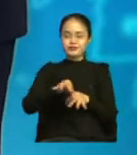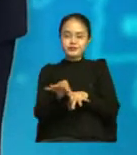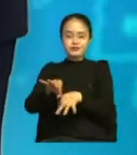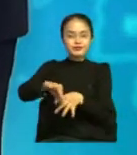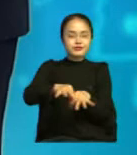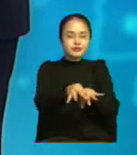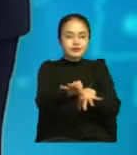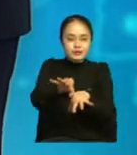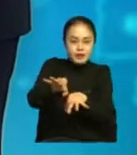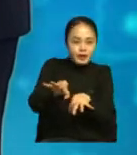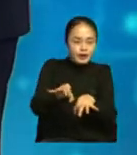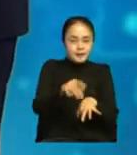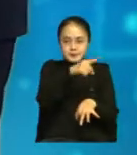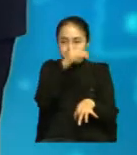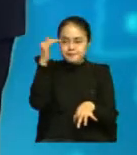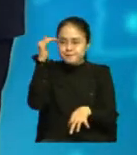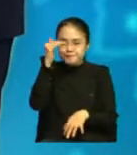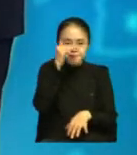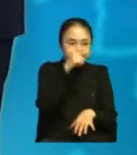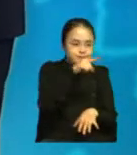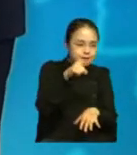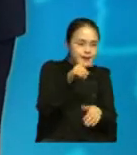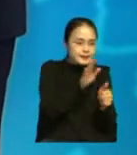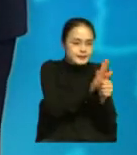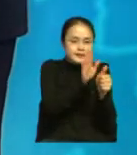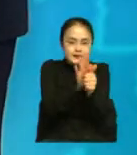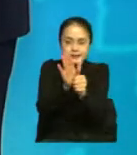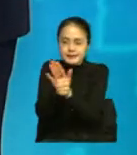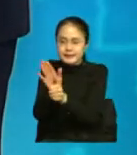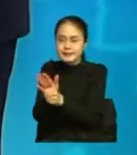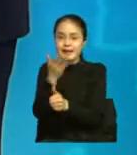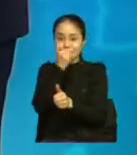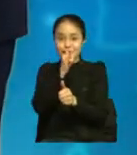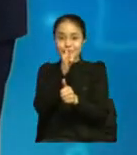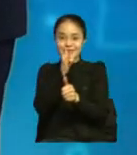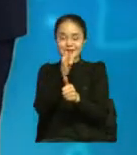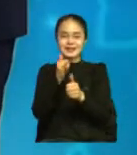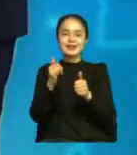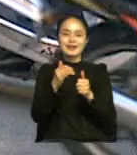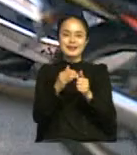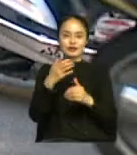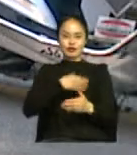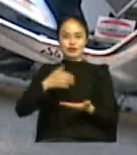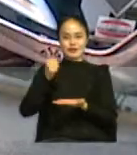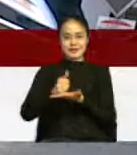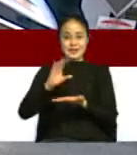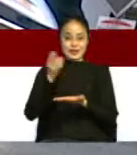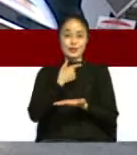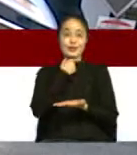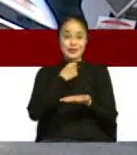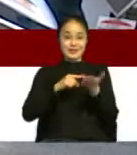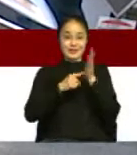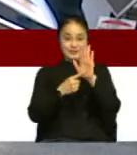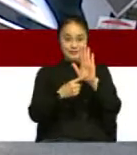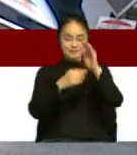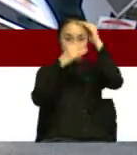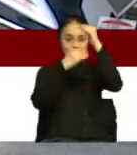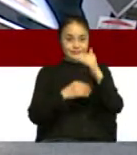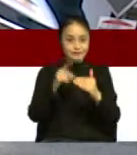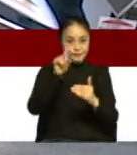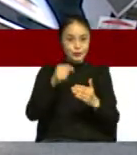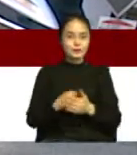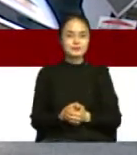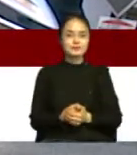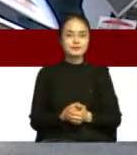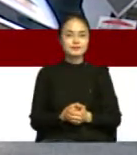경험을 바탕으로 종로를 누비는 일꾼이 되겠다고 밝혔습니다. 인터뷰 내용 들어보시죠. 의원으로서는 할